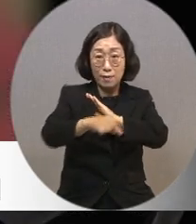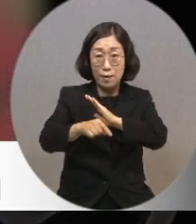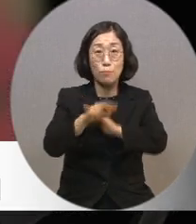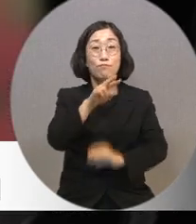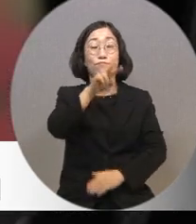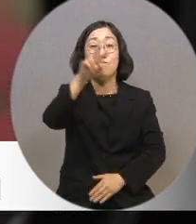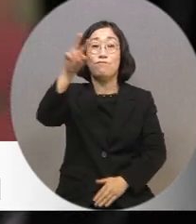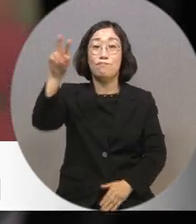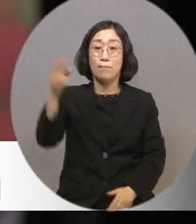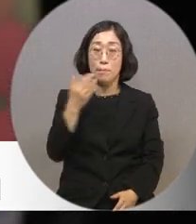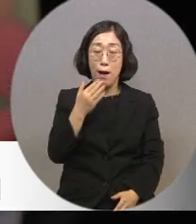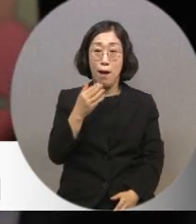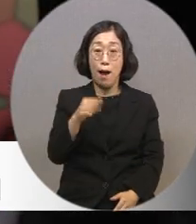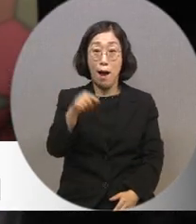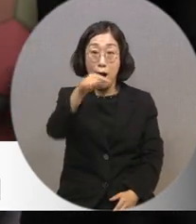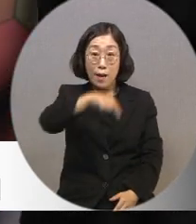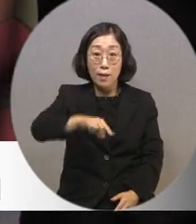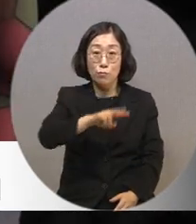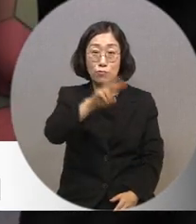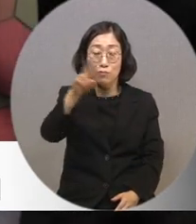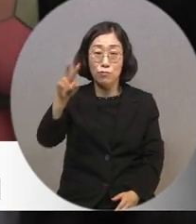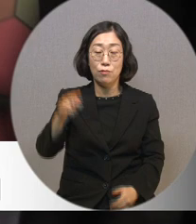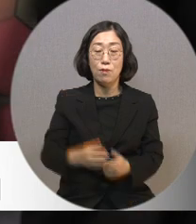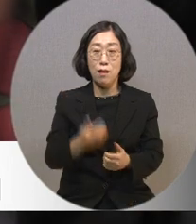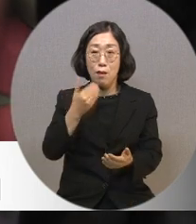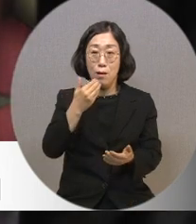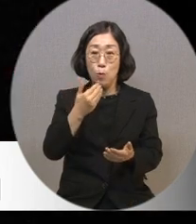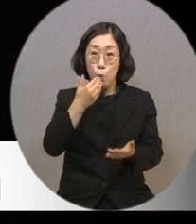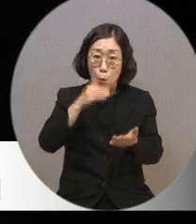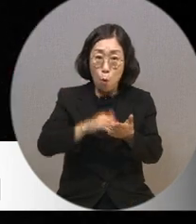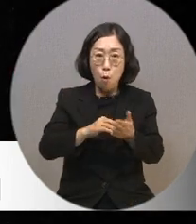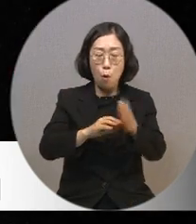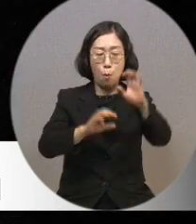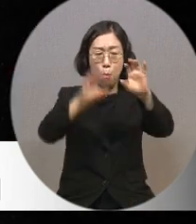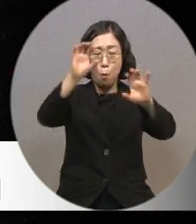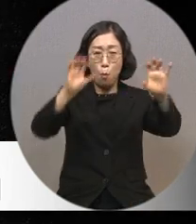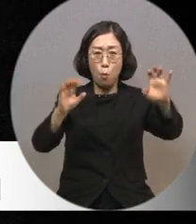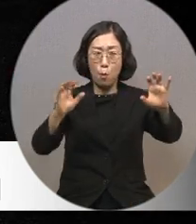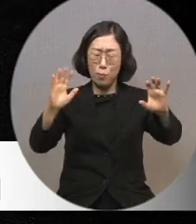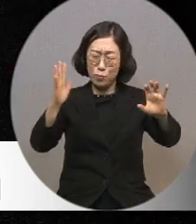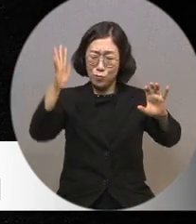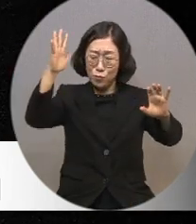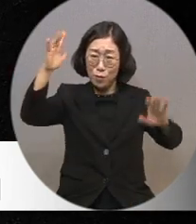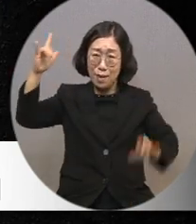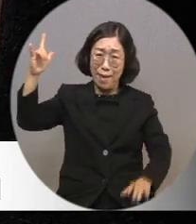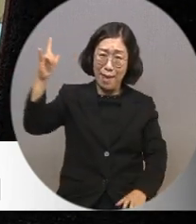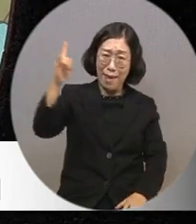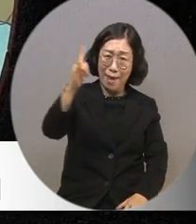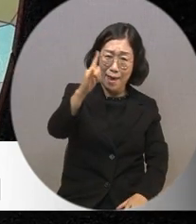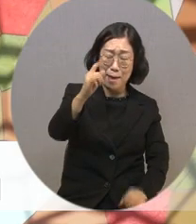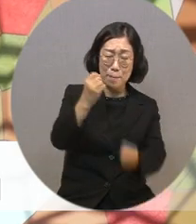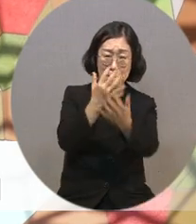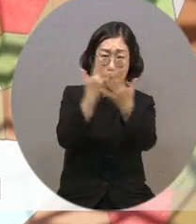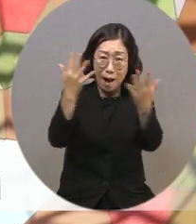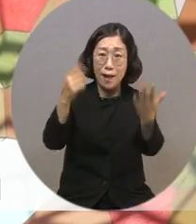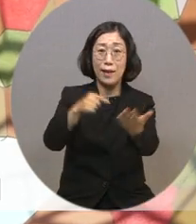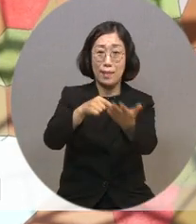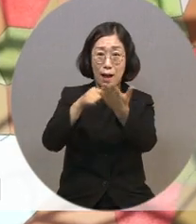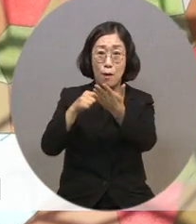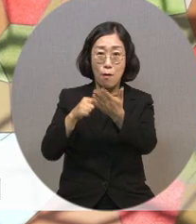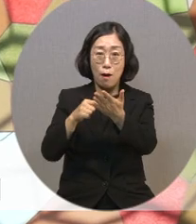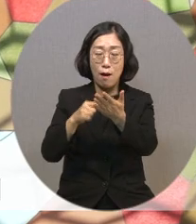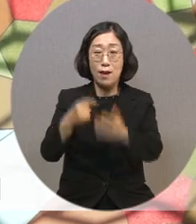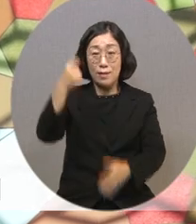맞닥뜨립니다. 내부에는 용암석 타일로 정교하게 구성돼 찬란한 햇빛을 반사하며 입체감을 연출하고